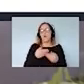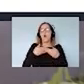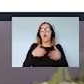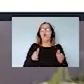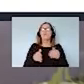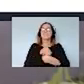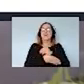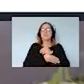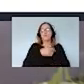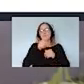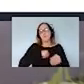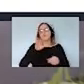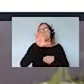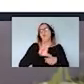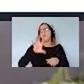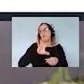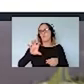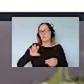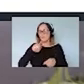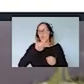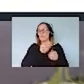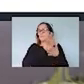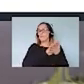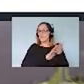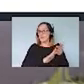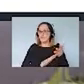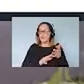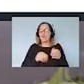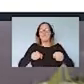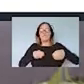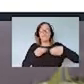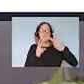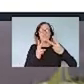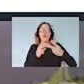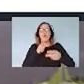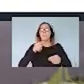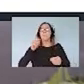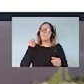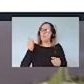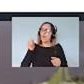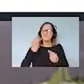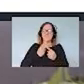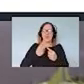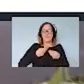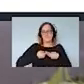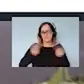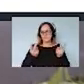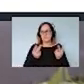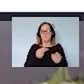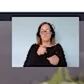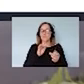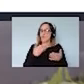zasób to jest coś, co możemy oglądać, to są treści wideo, które udostępniają profesjonalne telewizje. Ostatnim takim fajnym